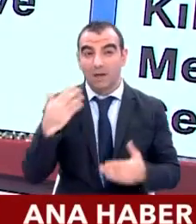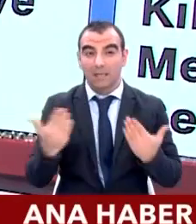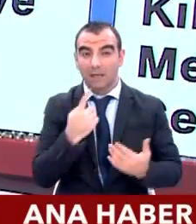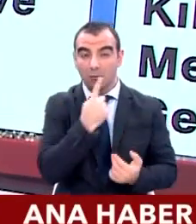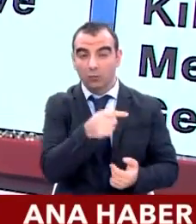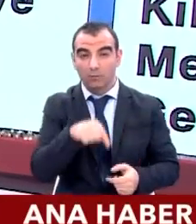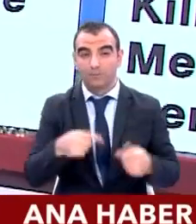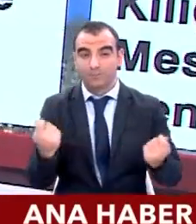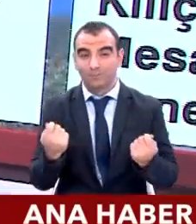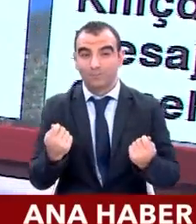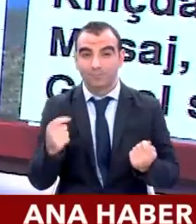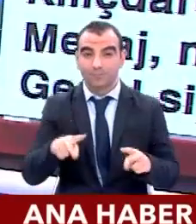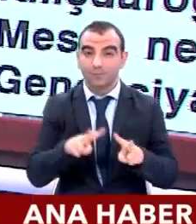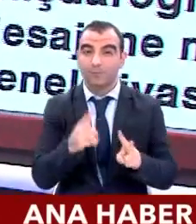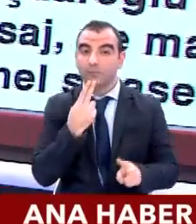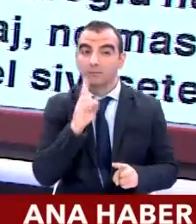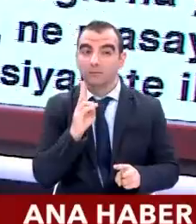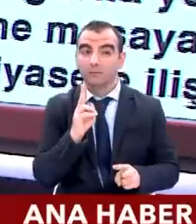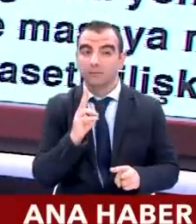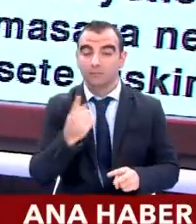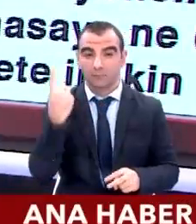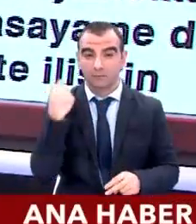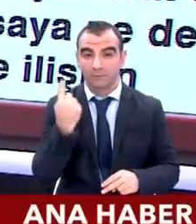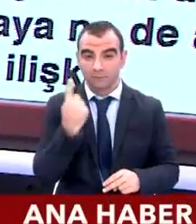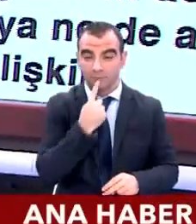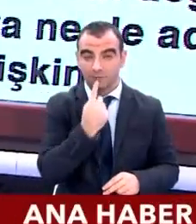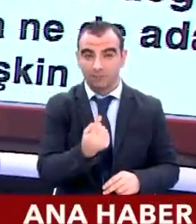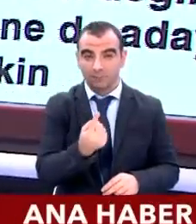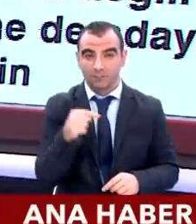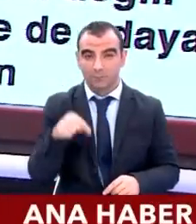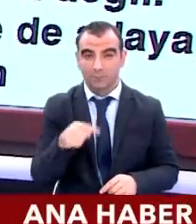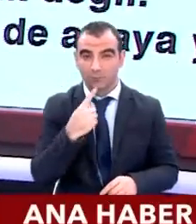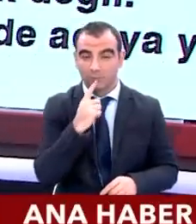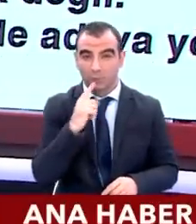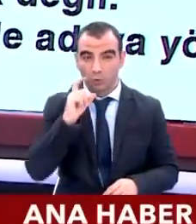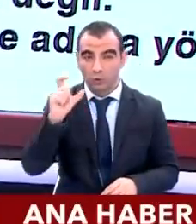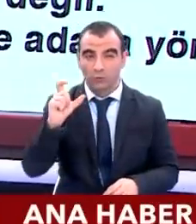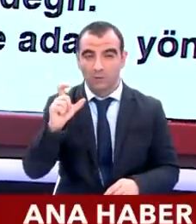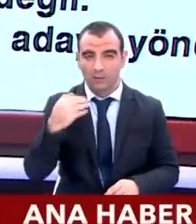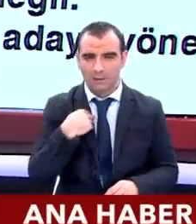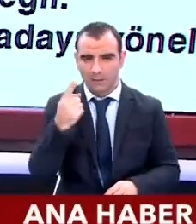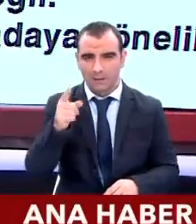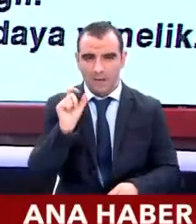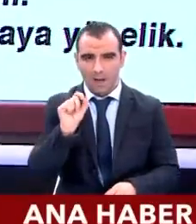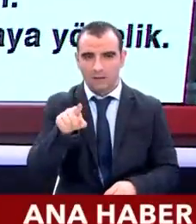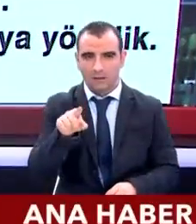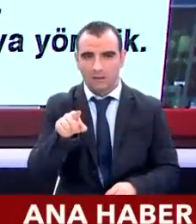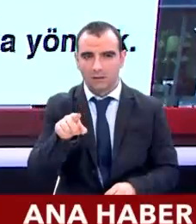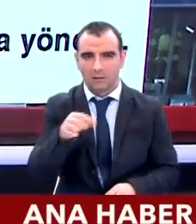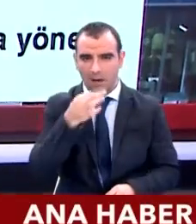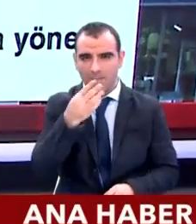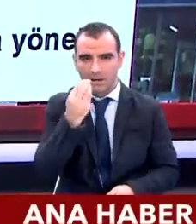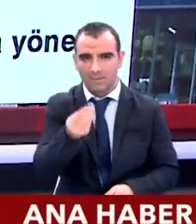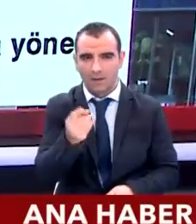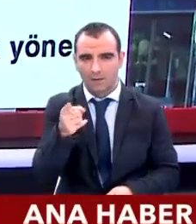diyor bu işe şimdi Meral Hanım Dün bir şey söyledi söylediği biz aktardık size demişti ki